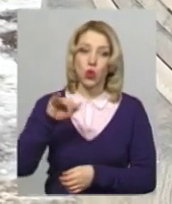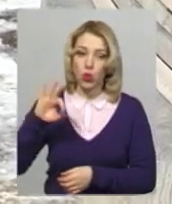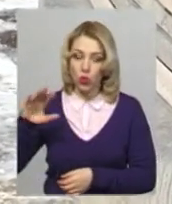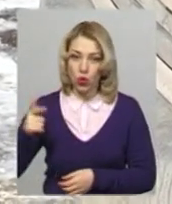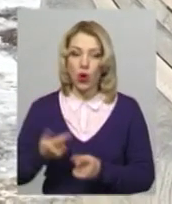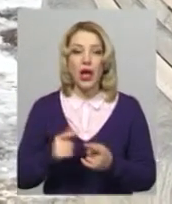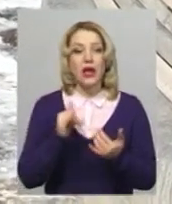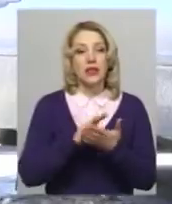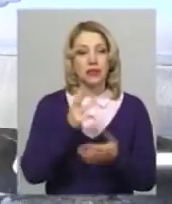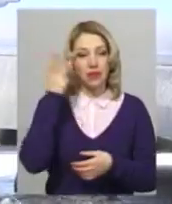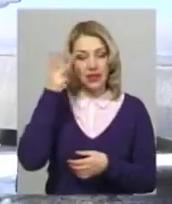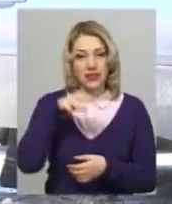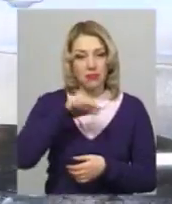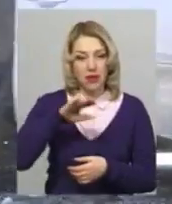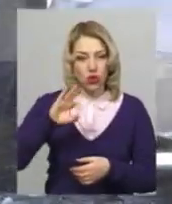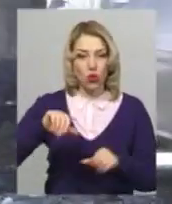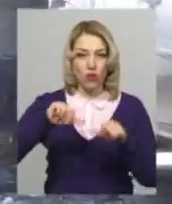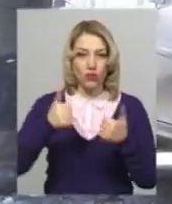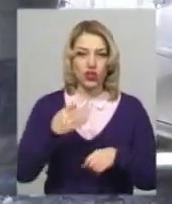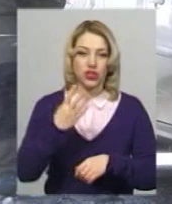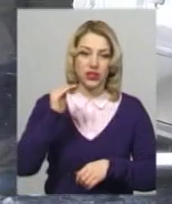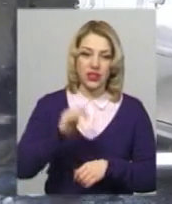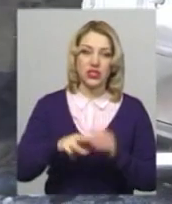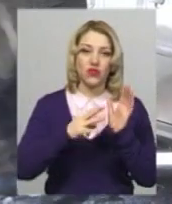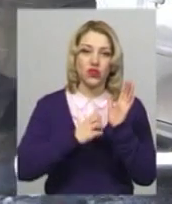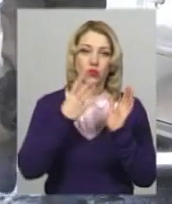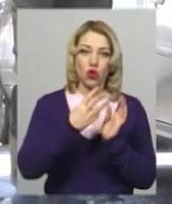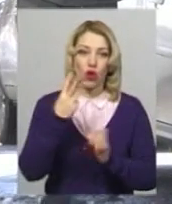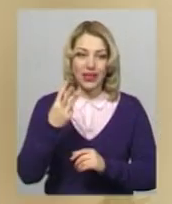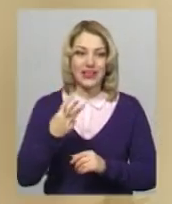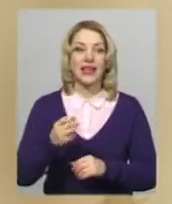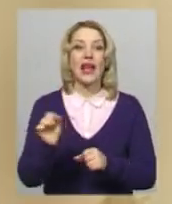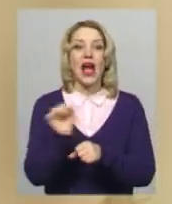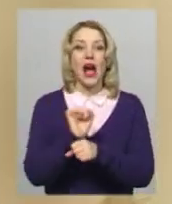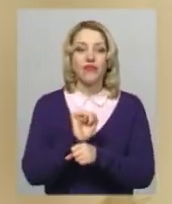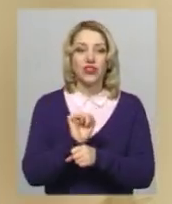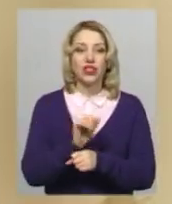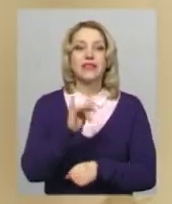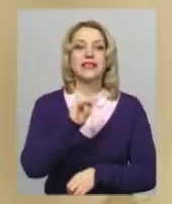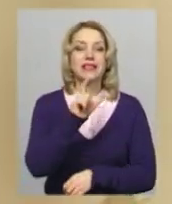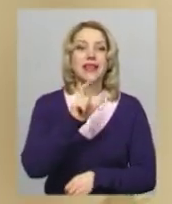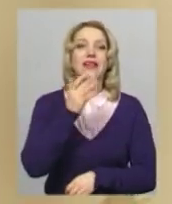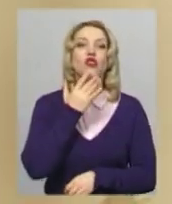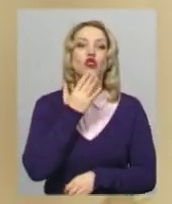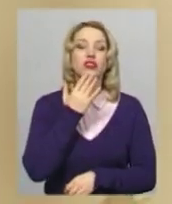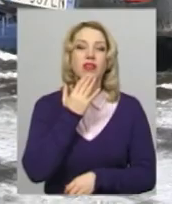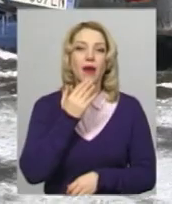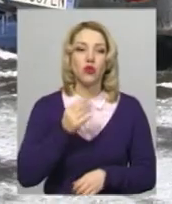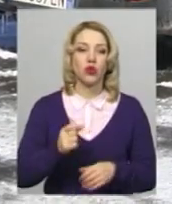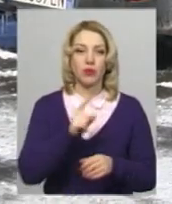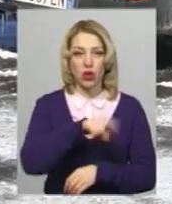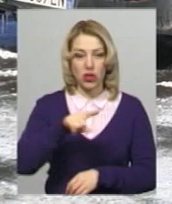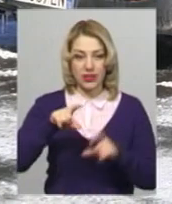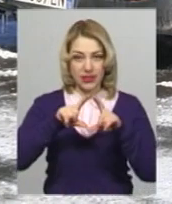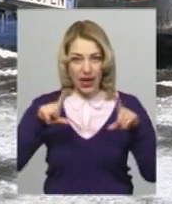хмельницькою митницею оформлено 4843 автівок з іноземною реєстрацією, розповідає Олег Лазунін. За результатом